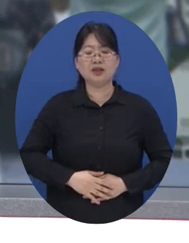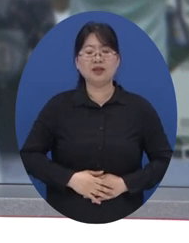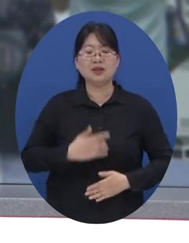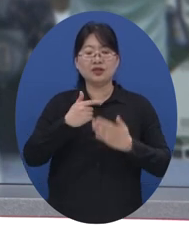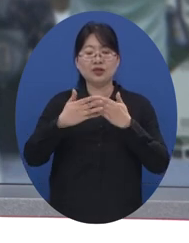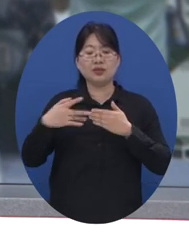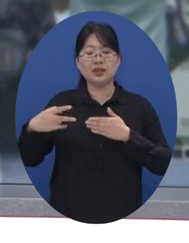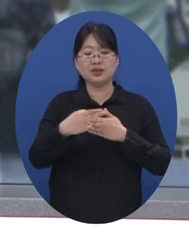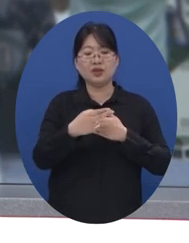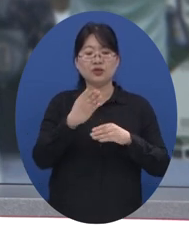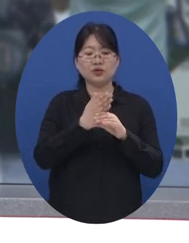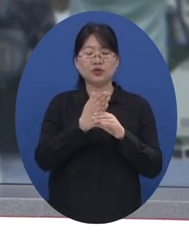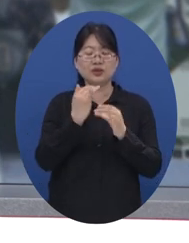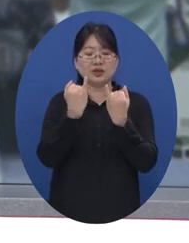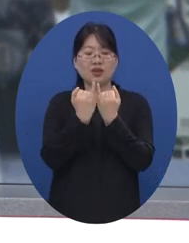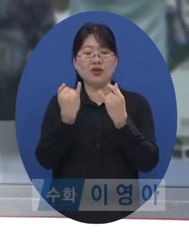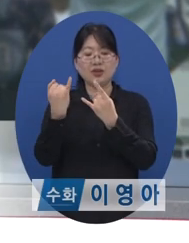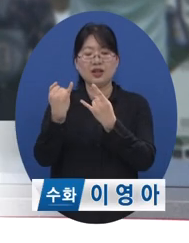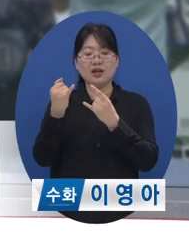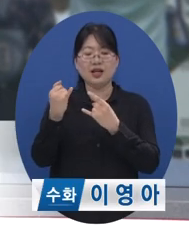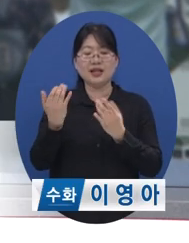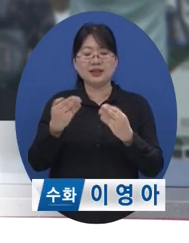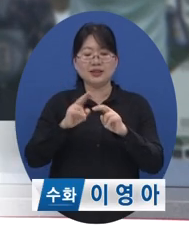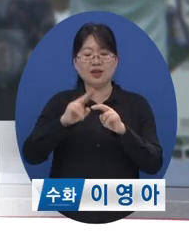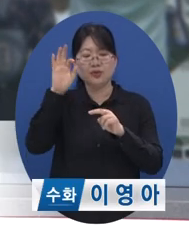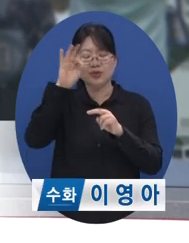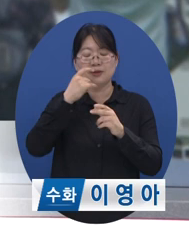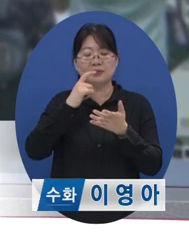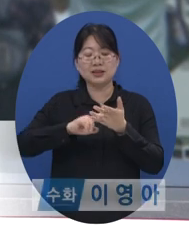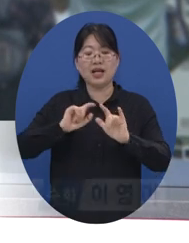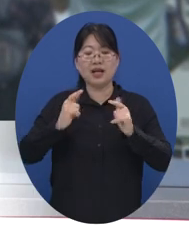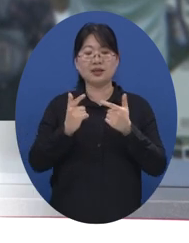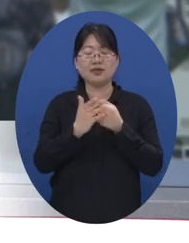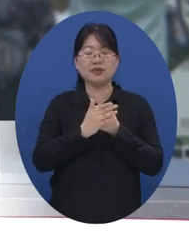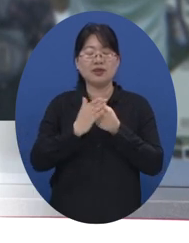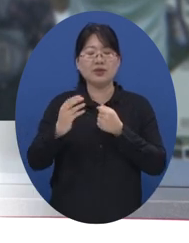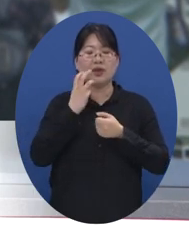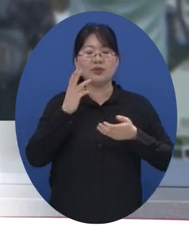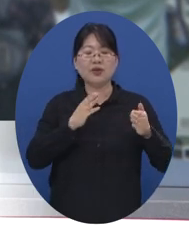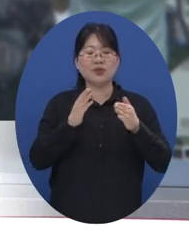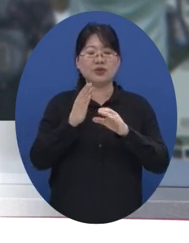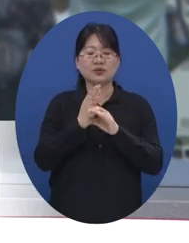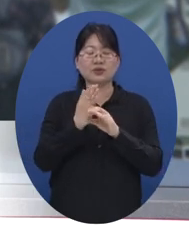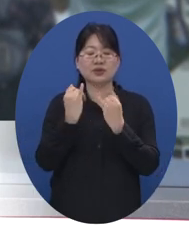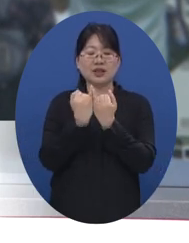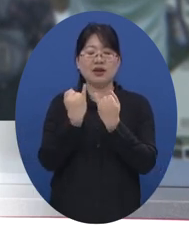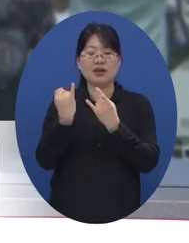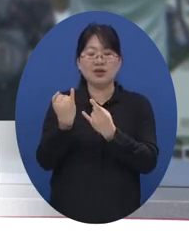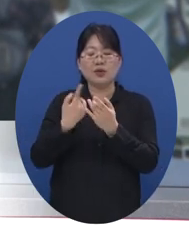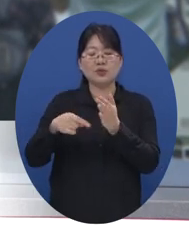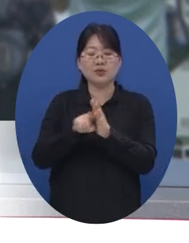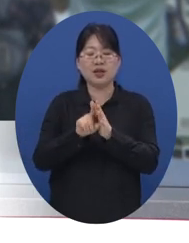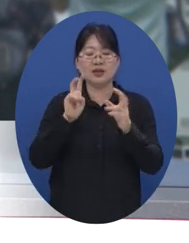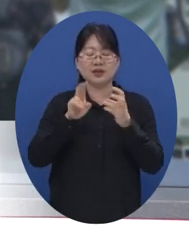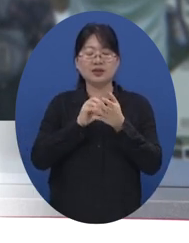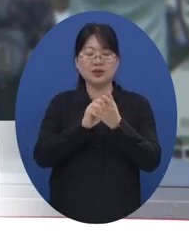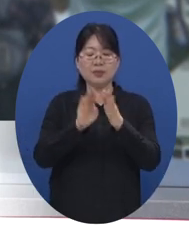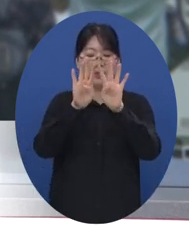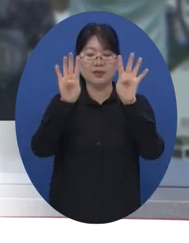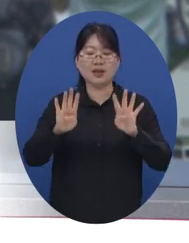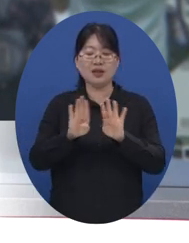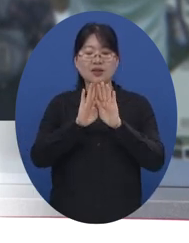경력이 단절된 중장년 여성들의 경우 일자리 구하기 쉽지 않은데요. 경기도가 중장년 여성들을 위한 취업 박람회를